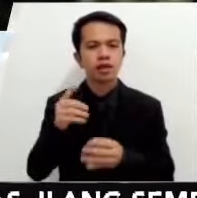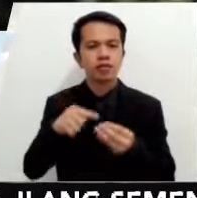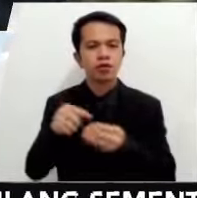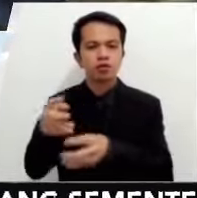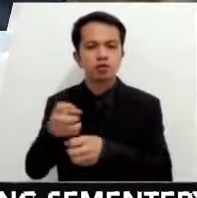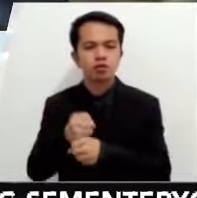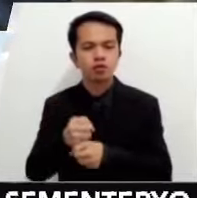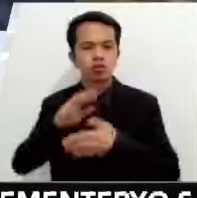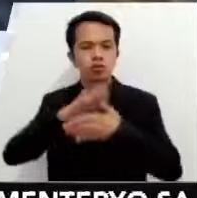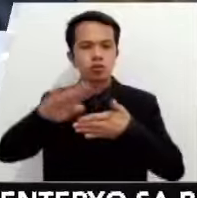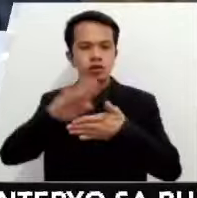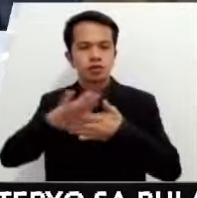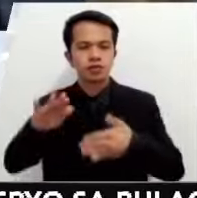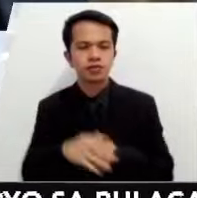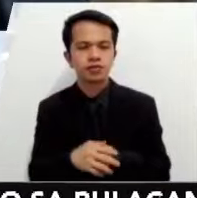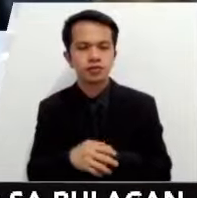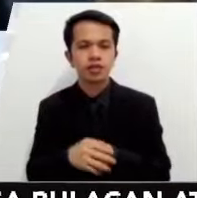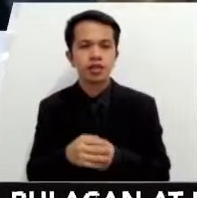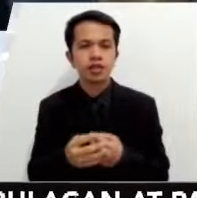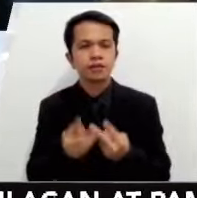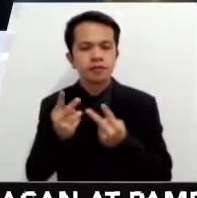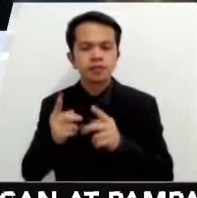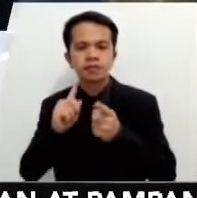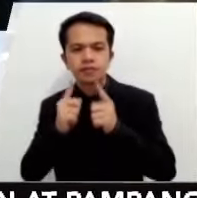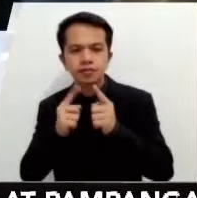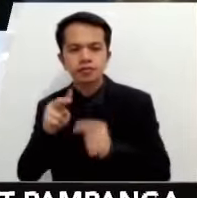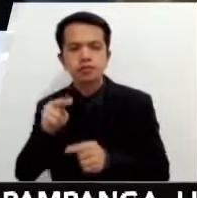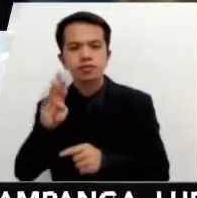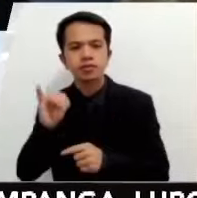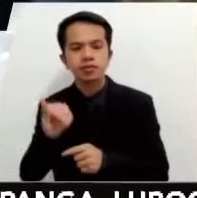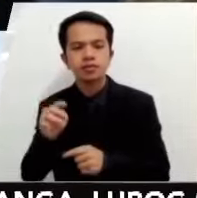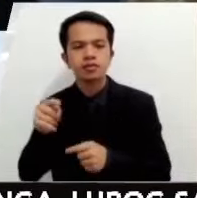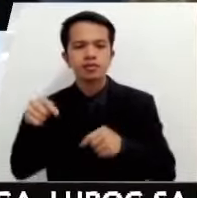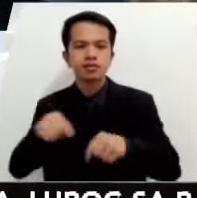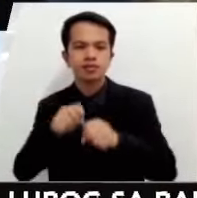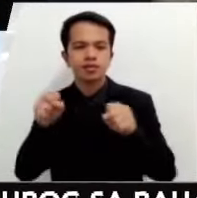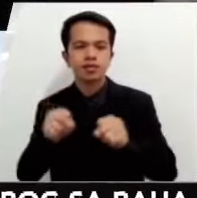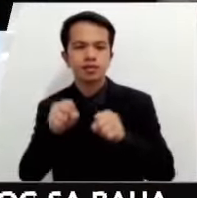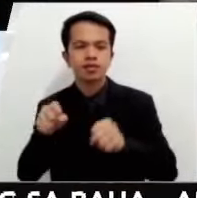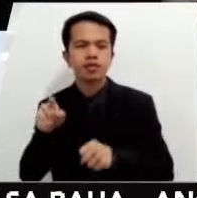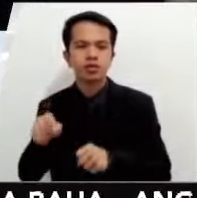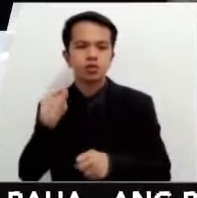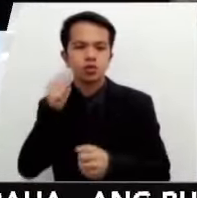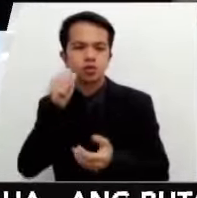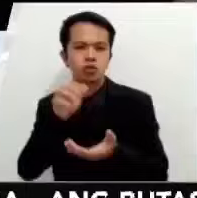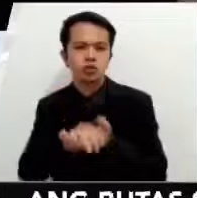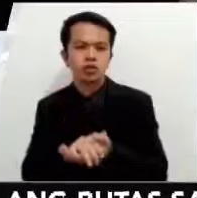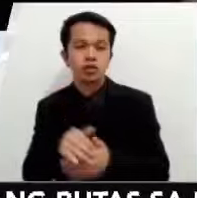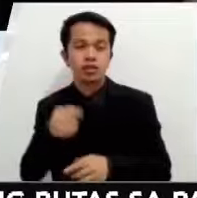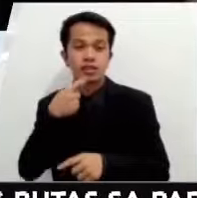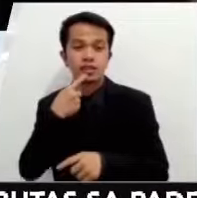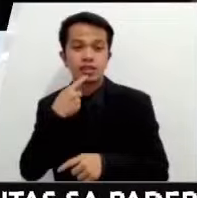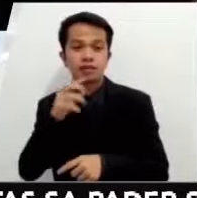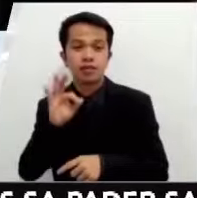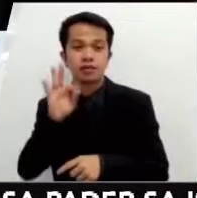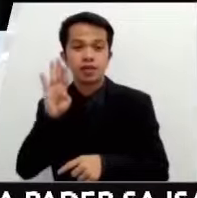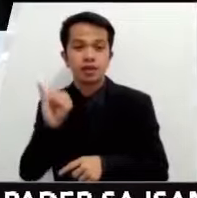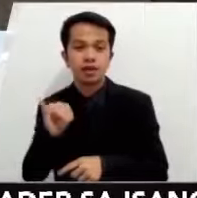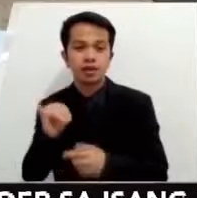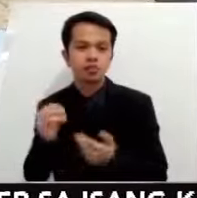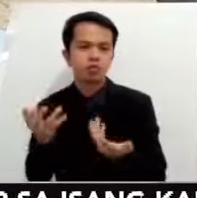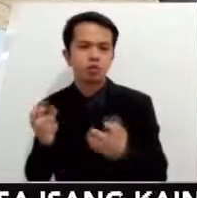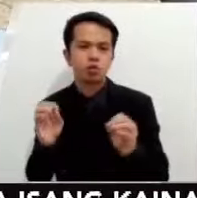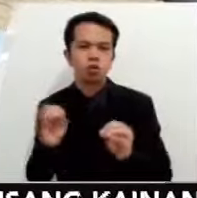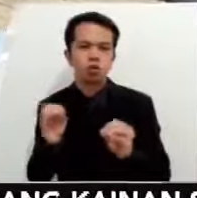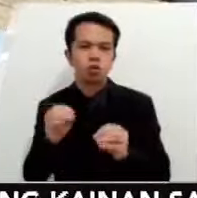vlogger. Binisita at kinausap ng FBI agents nitong Sabado ang asawa ng biktima. Sabi raw ng FBI sa pulisya, walang natatanggap na